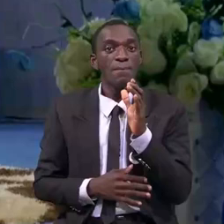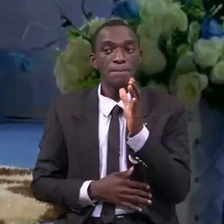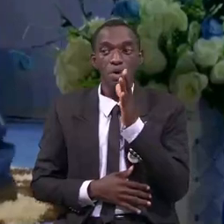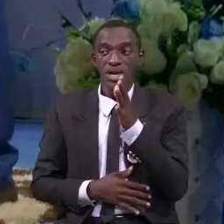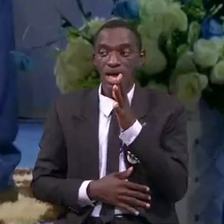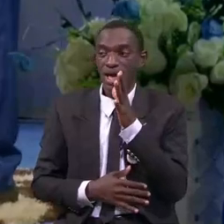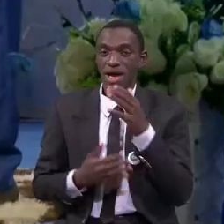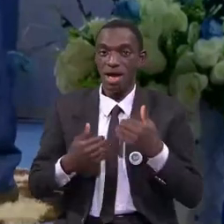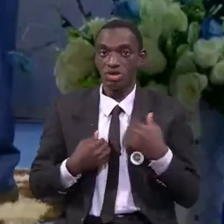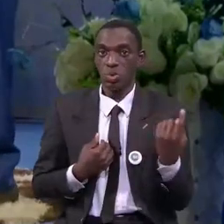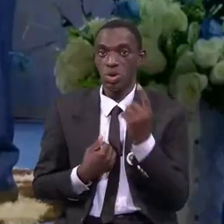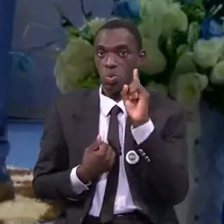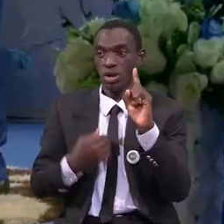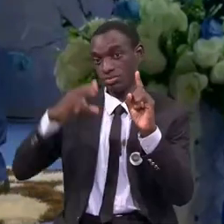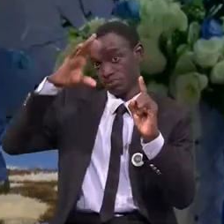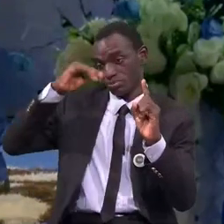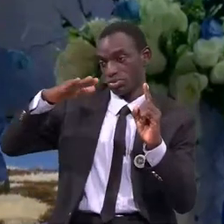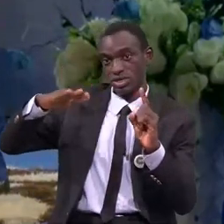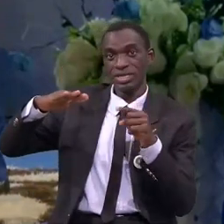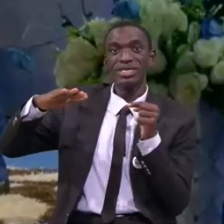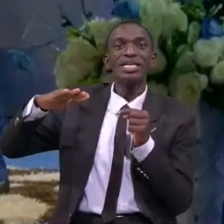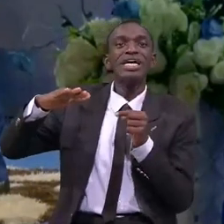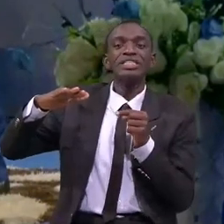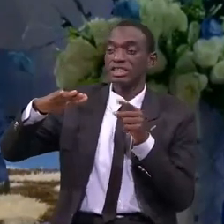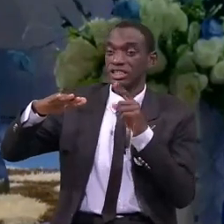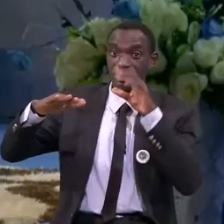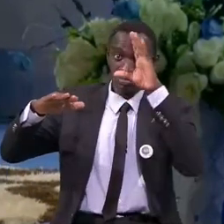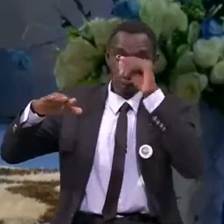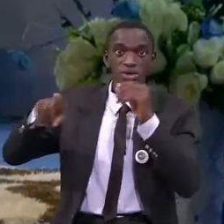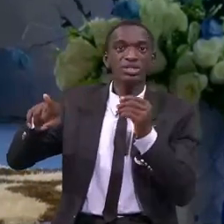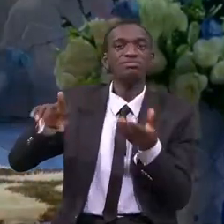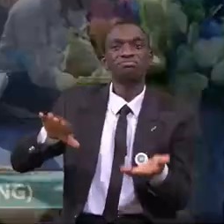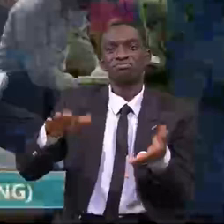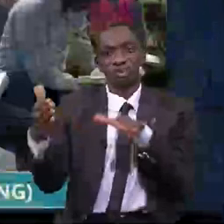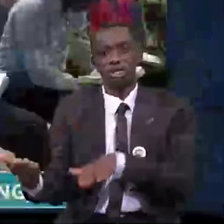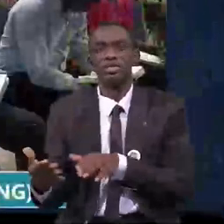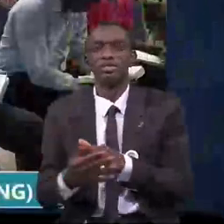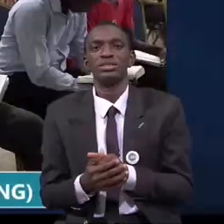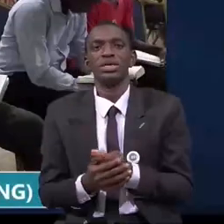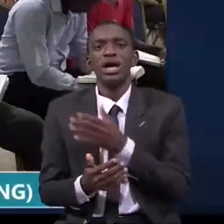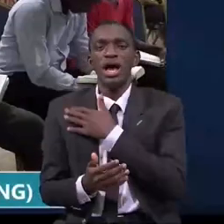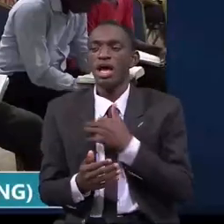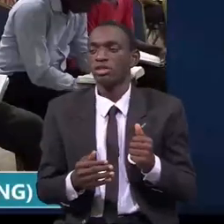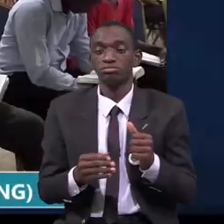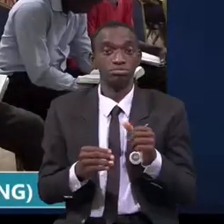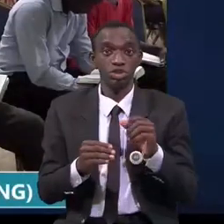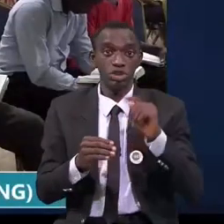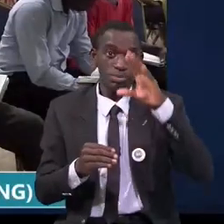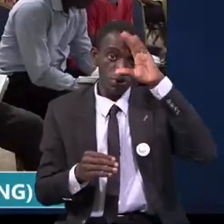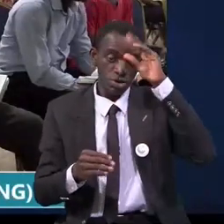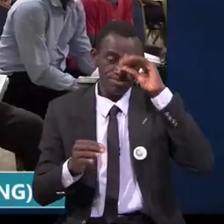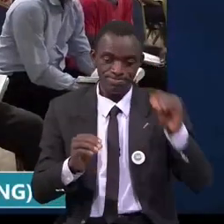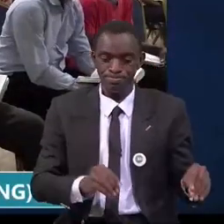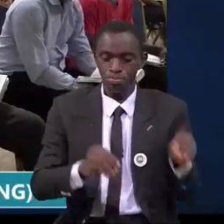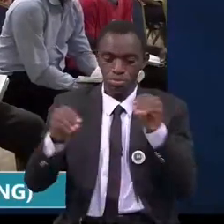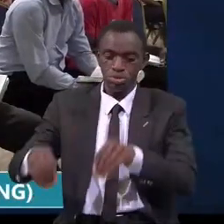qui n'a qu'une fille qu'un fils unique et l'enfant unique est mort et elle